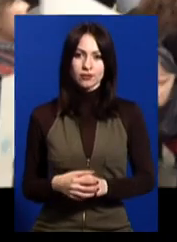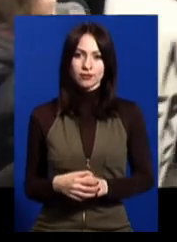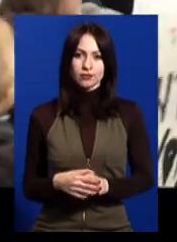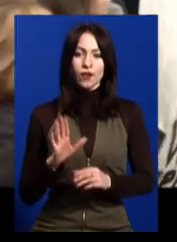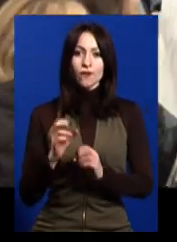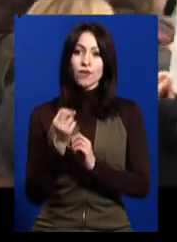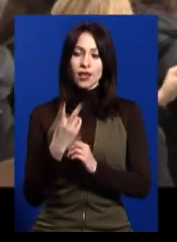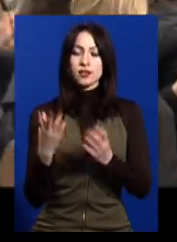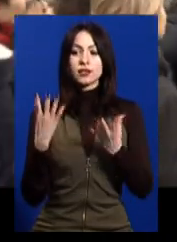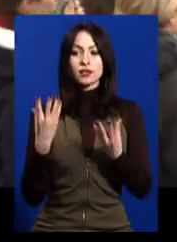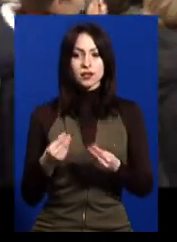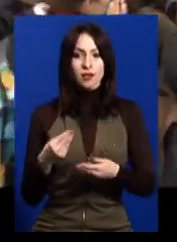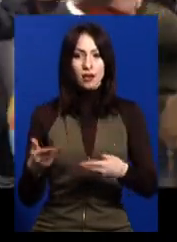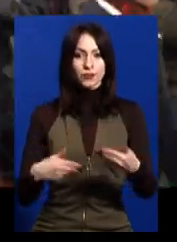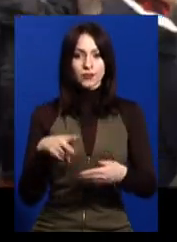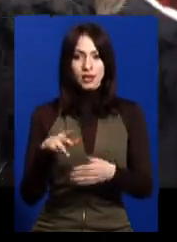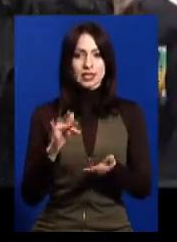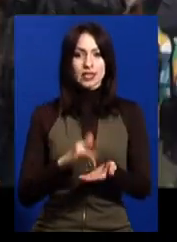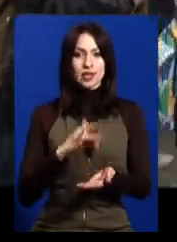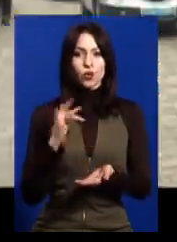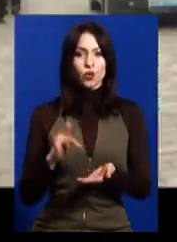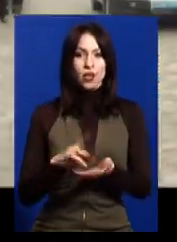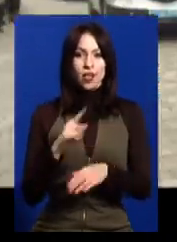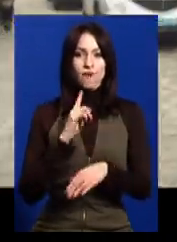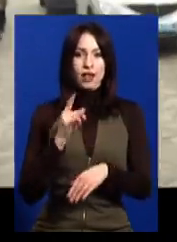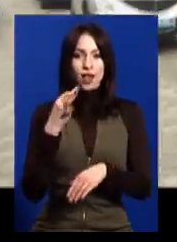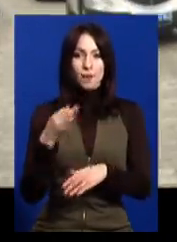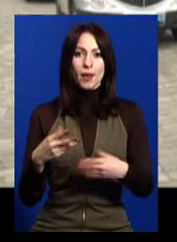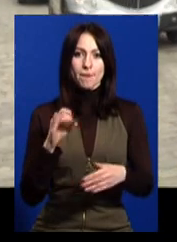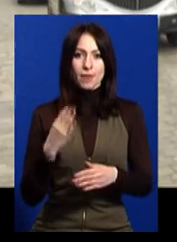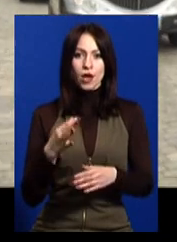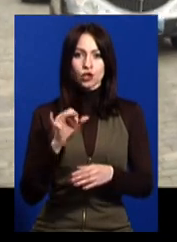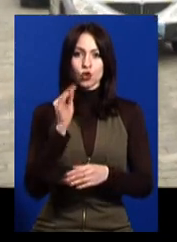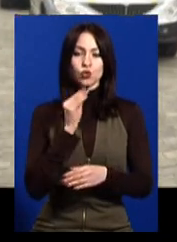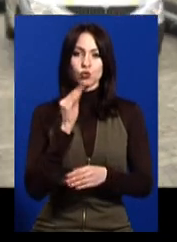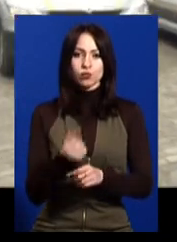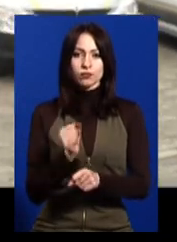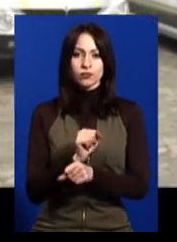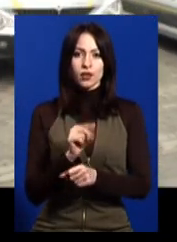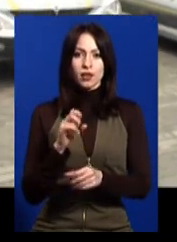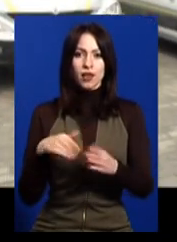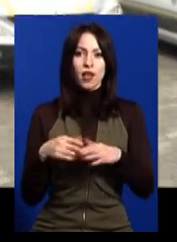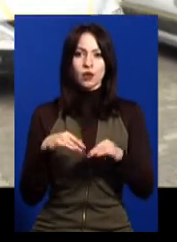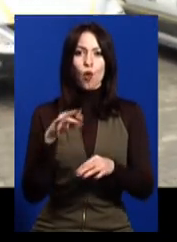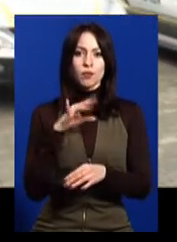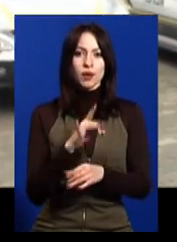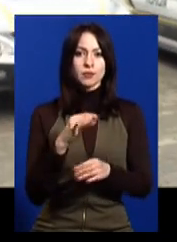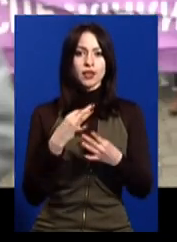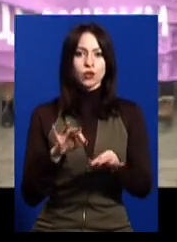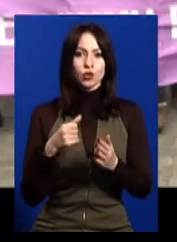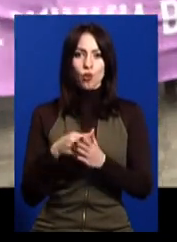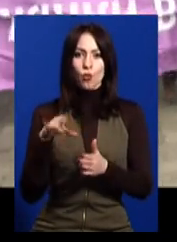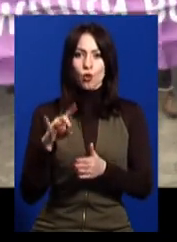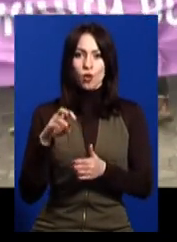О 12-й дня хода рушає центром міста. На час маршу Сумську перекривають для транспорту. Від проспекту Незалежності до провулку